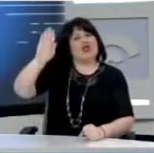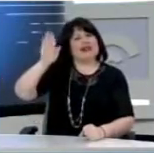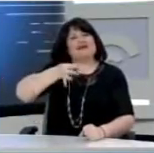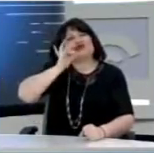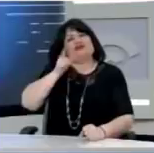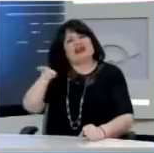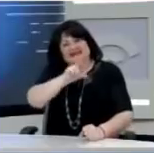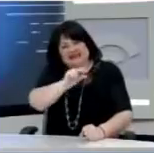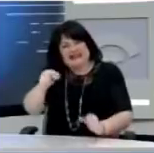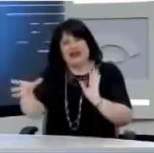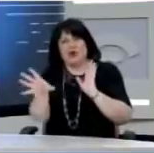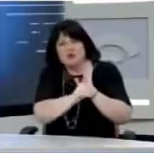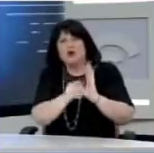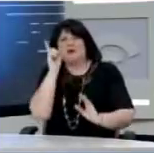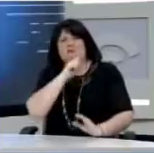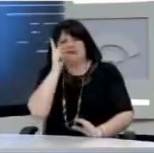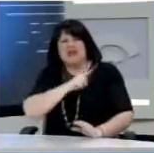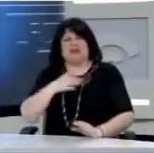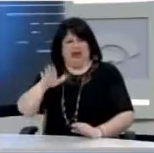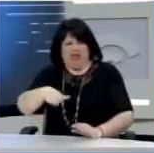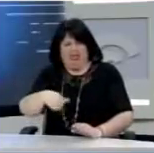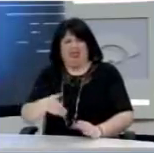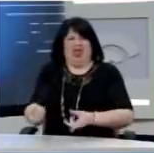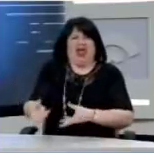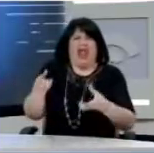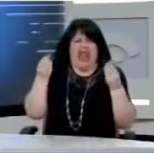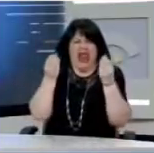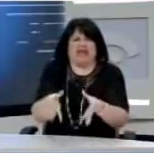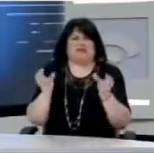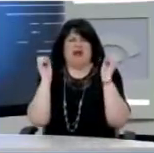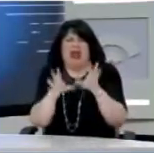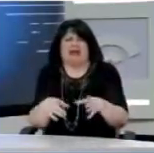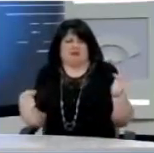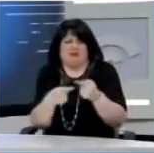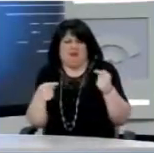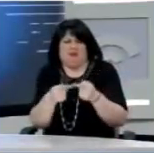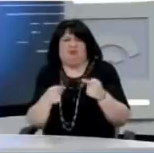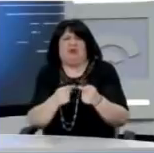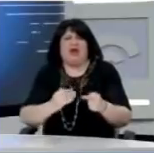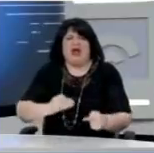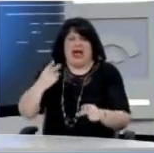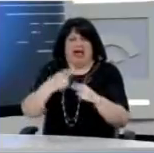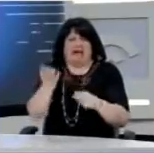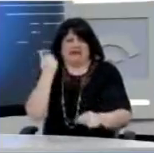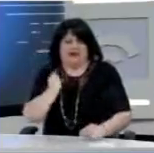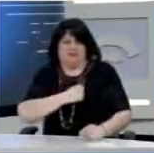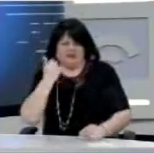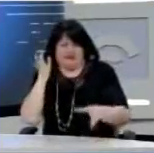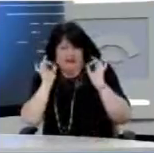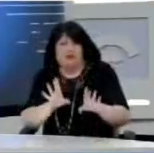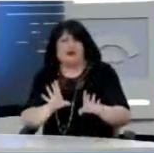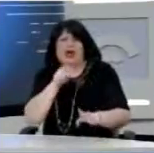καμπάνια έχετε. Fake news, τοξικότητα, κυτρινισμός, λάσπη στον αντίπαλο, αντιπαράθεση, δίχως όρια και αρχές. Και